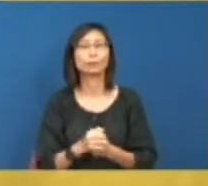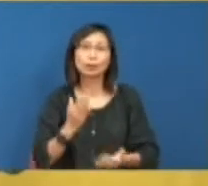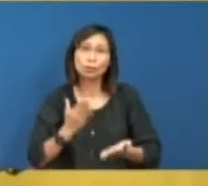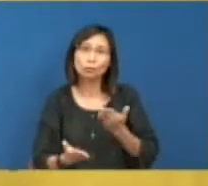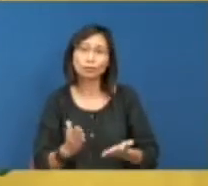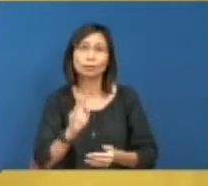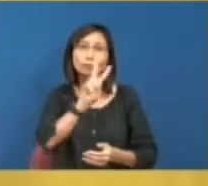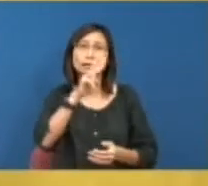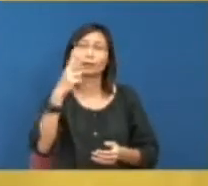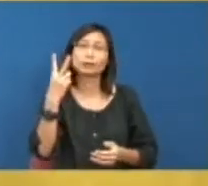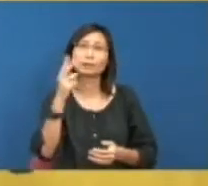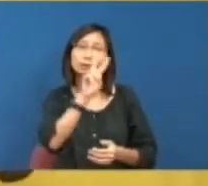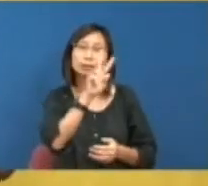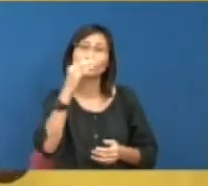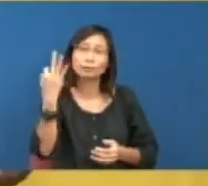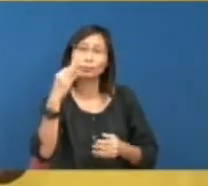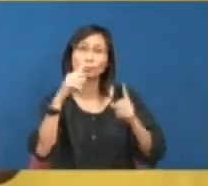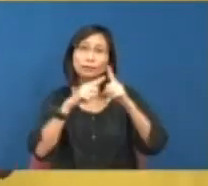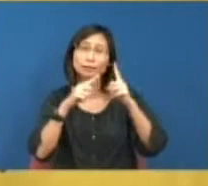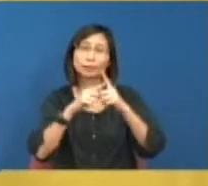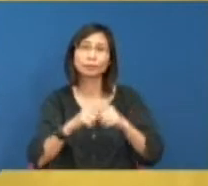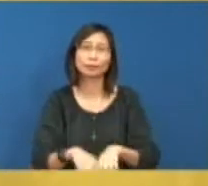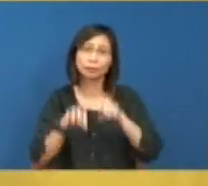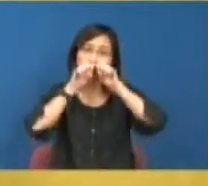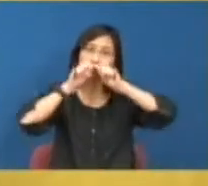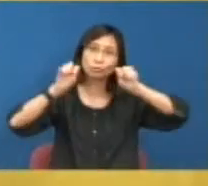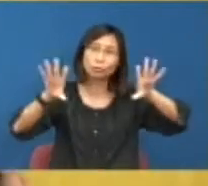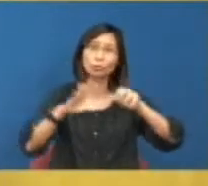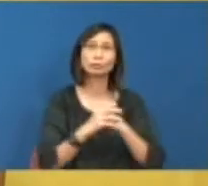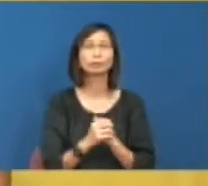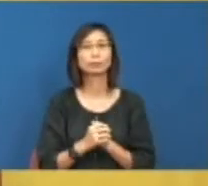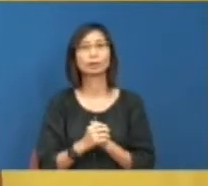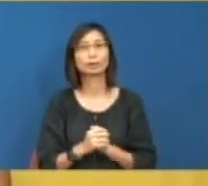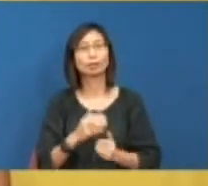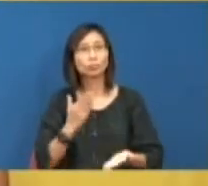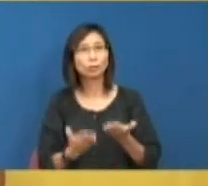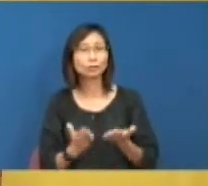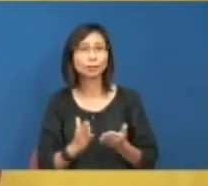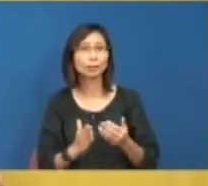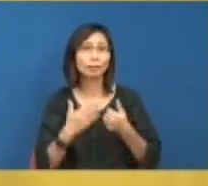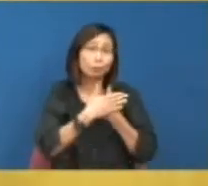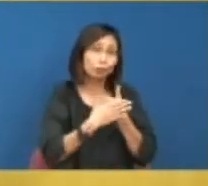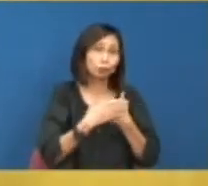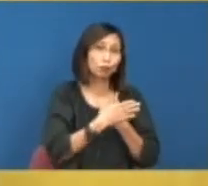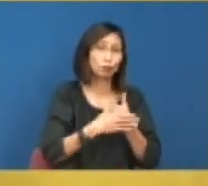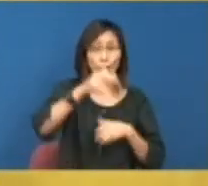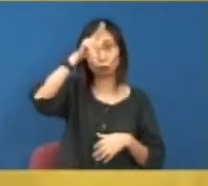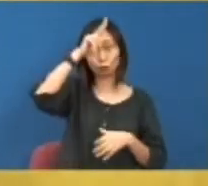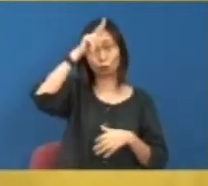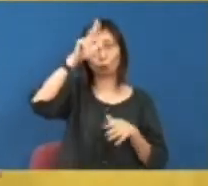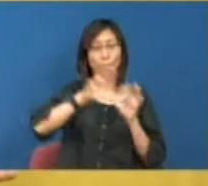喺裏面演講，講得好就拍兩聲手掌，或者啲人嚇下嗰啲保皇派係冇意思嘅。所以呢個問